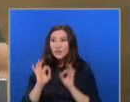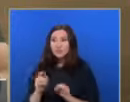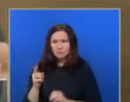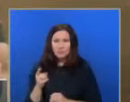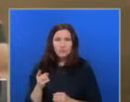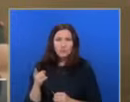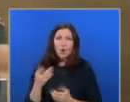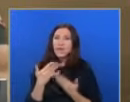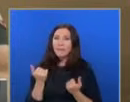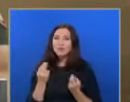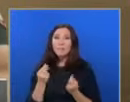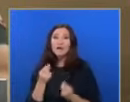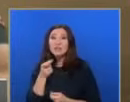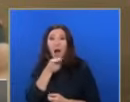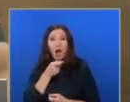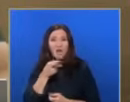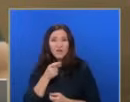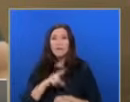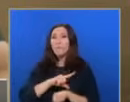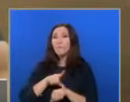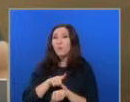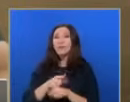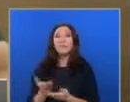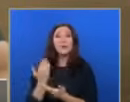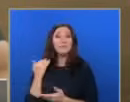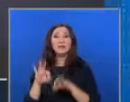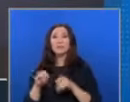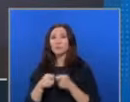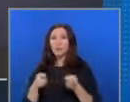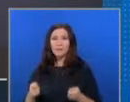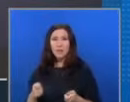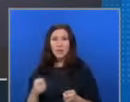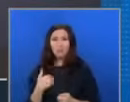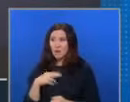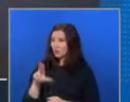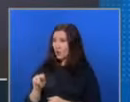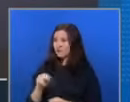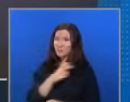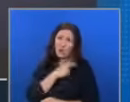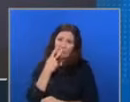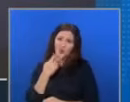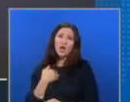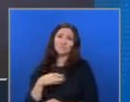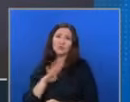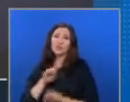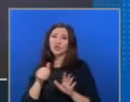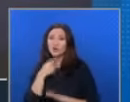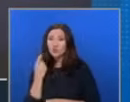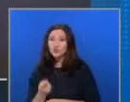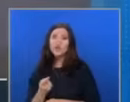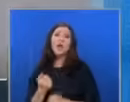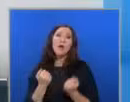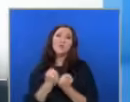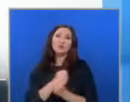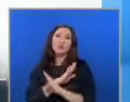той нямаше пари за кафе по време на предизборната кампания. Аз му казвам, полковник, виж, аз съм на 46 години, вместо да